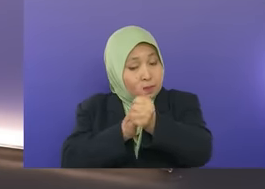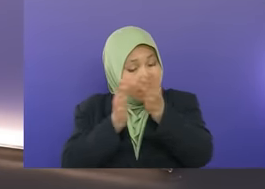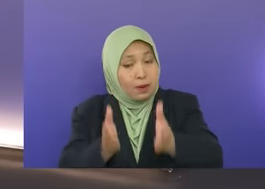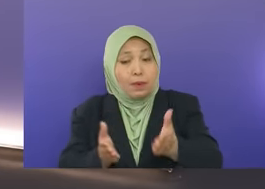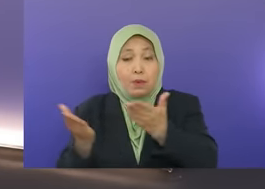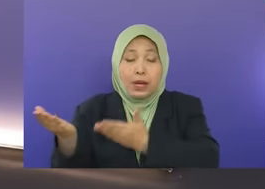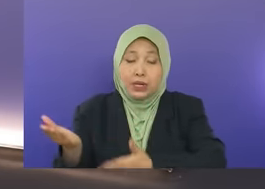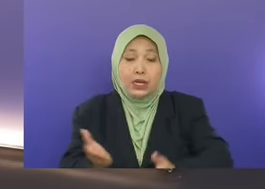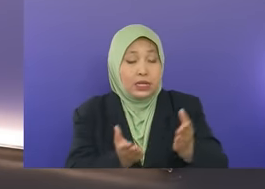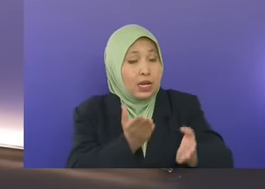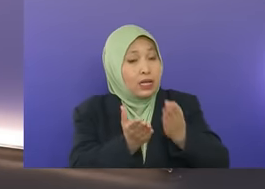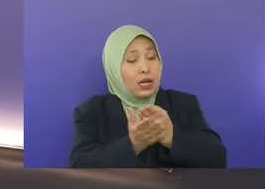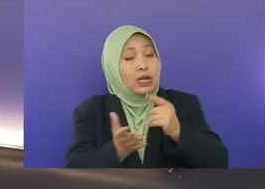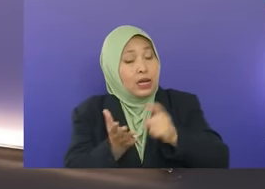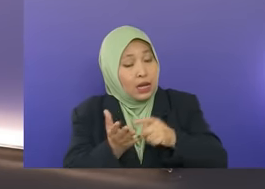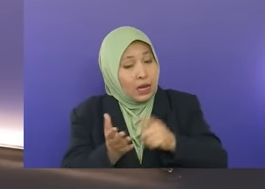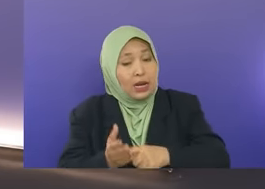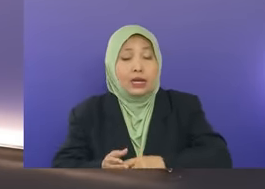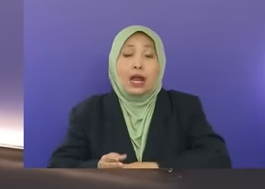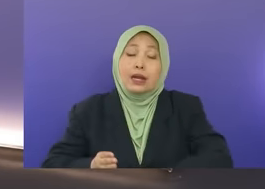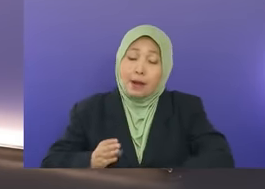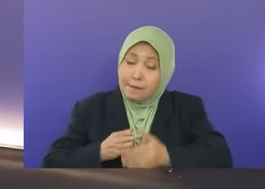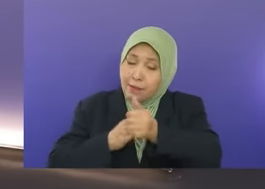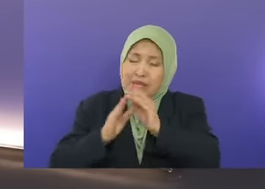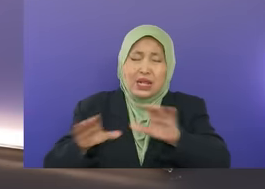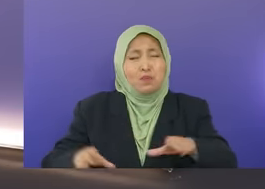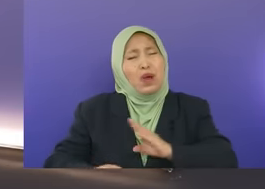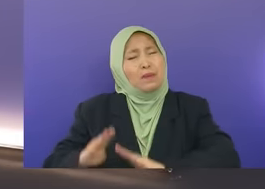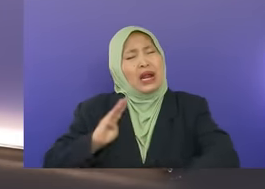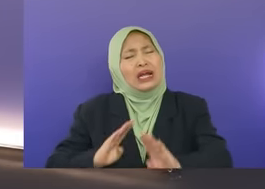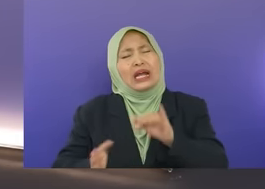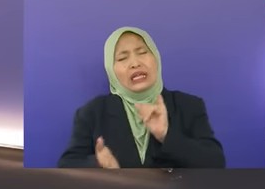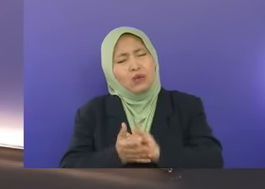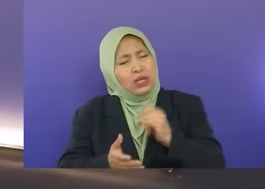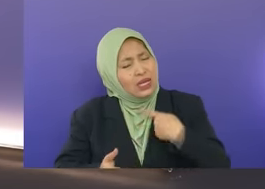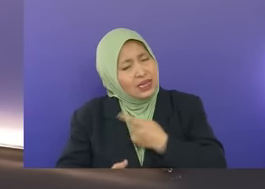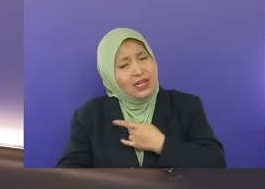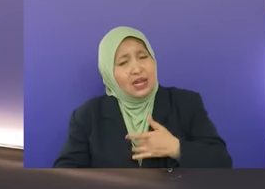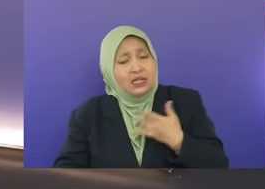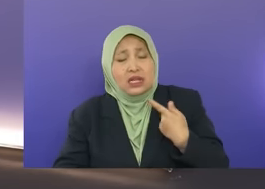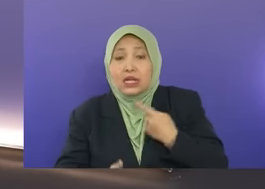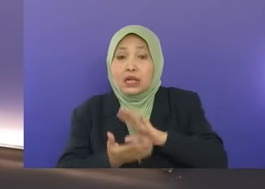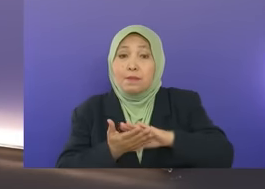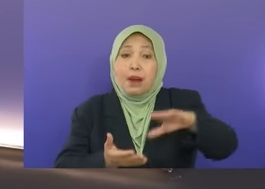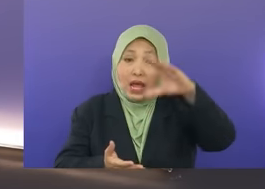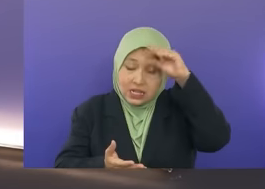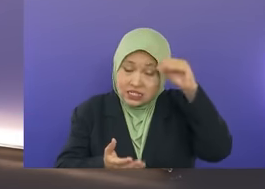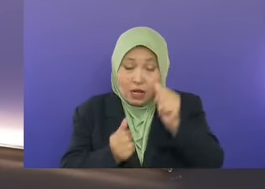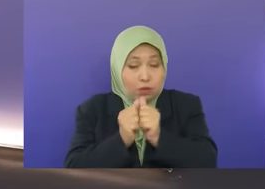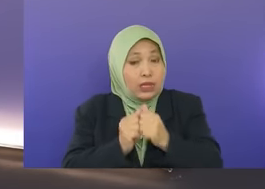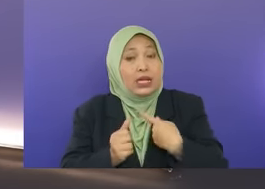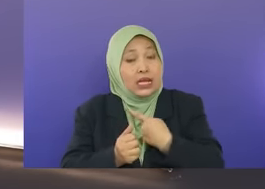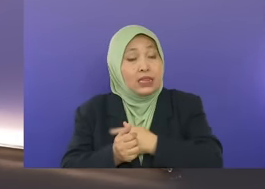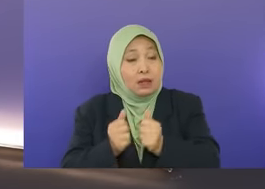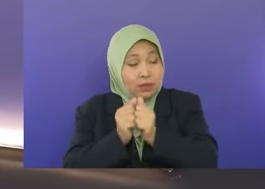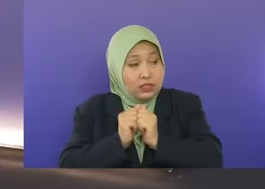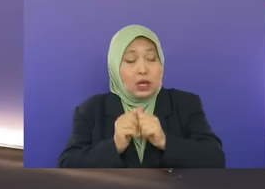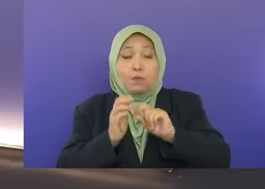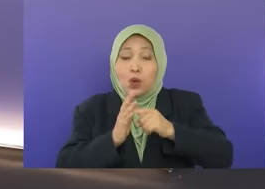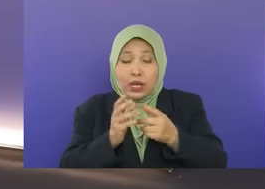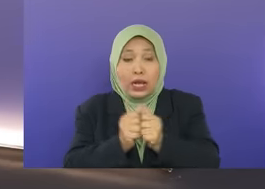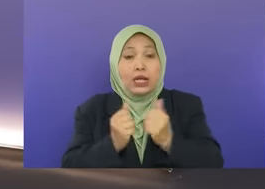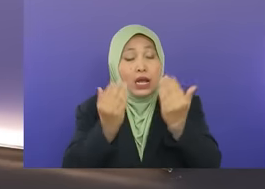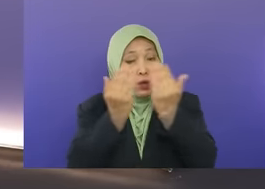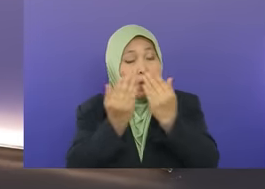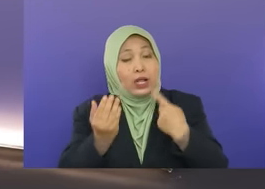kejadian Hidayah kadang-kadang pemimpin yang membuat Banggai pernah dia juga ya itu yang kita belajar mari sama-sama kita Bolehkan dengan doa